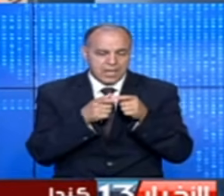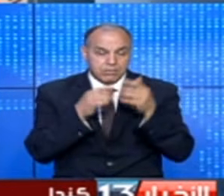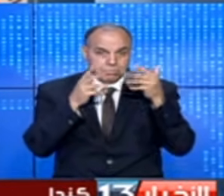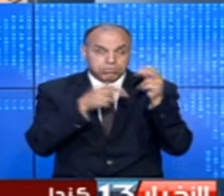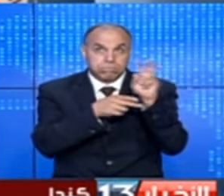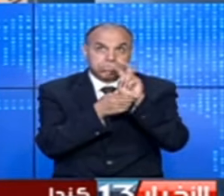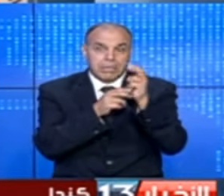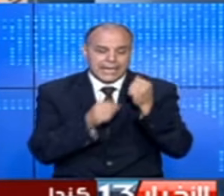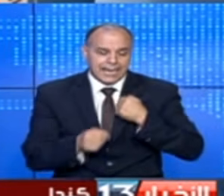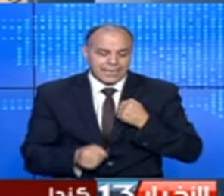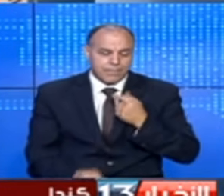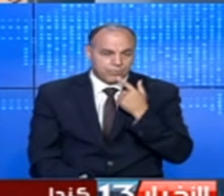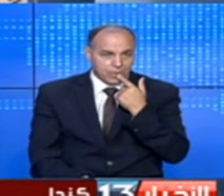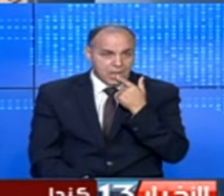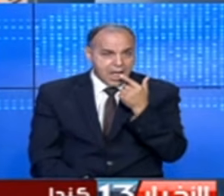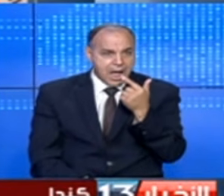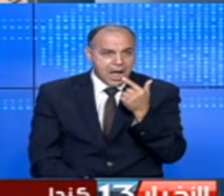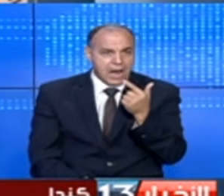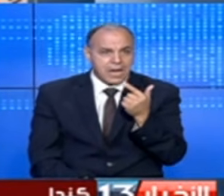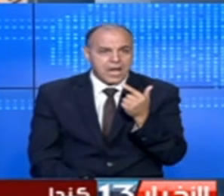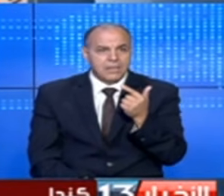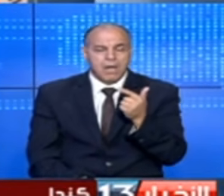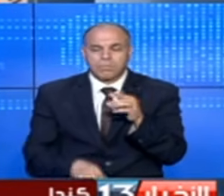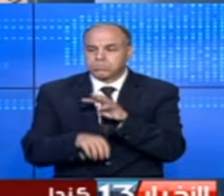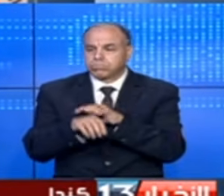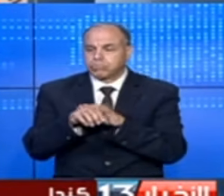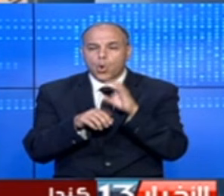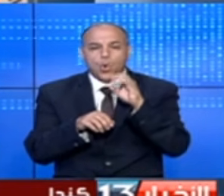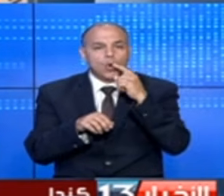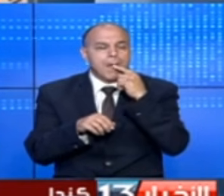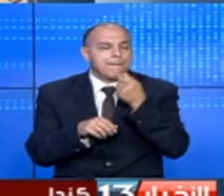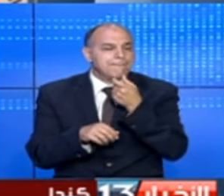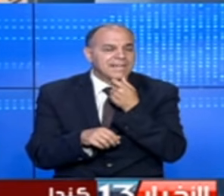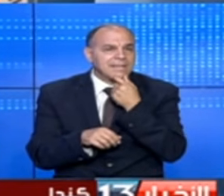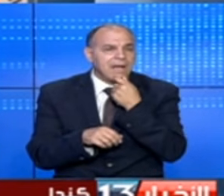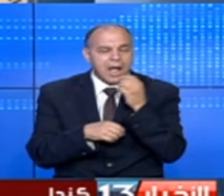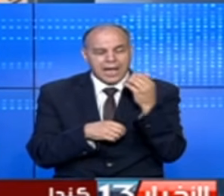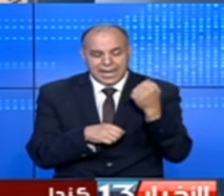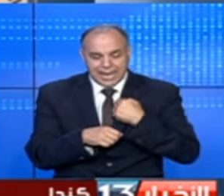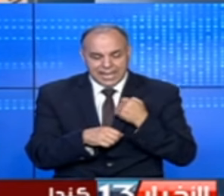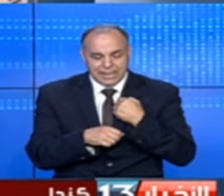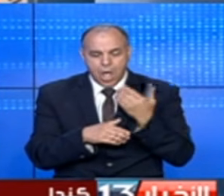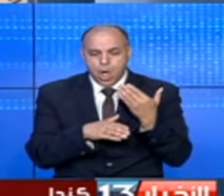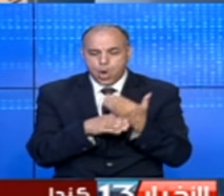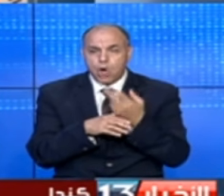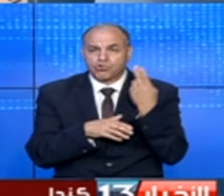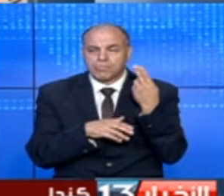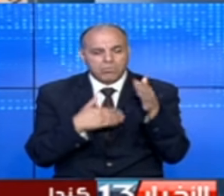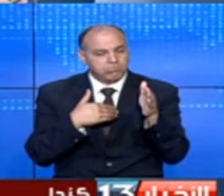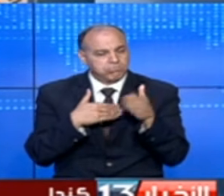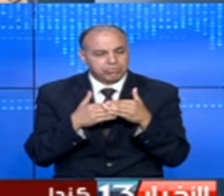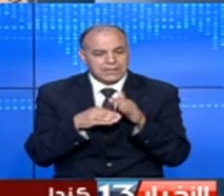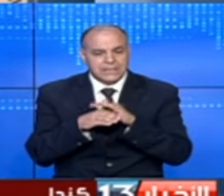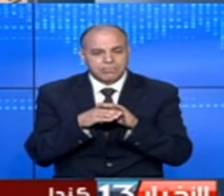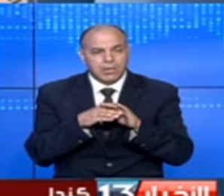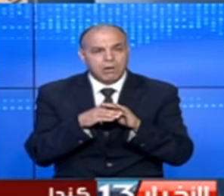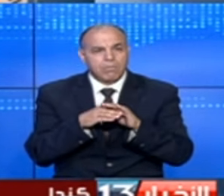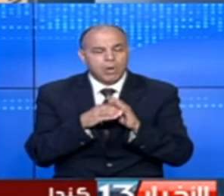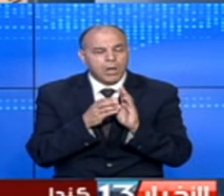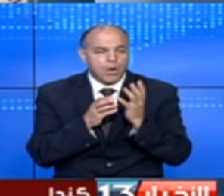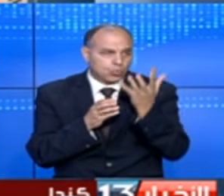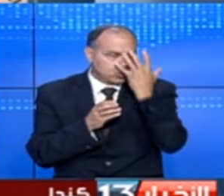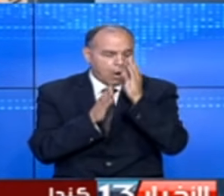الأرصاد الكندية. وقد أغلقت محافظة كولومبيا البريطانية في كندا المدارس والجامعات بسبب تواصل